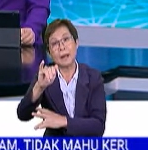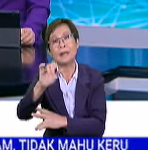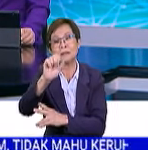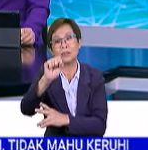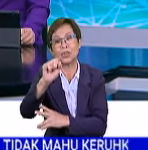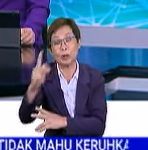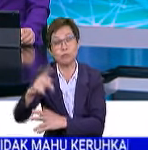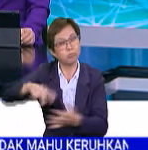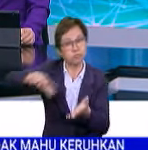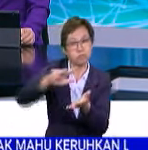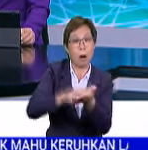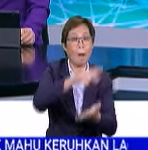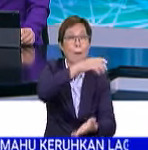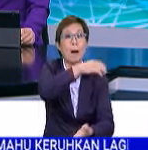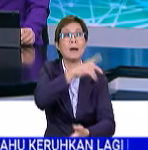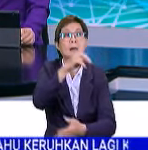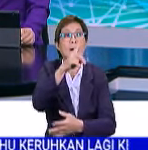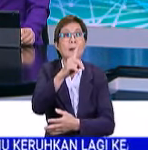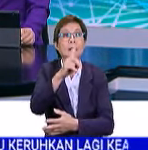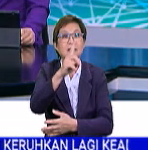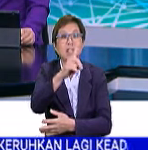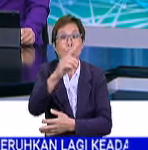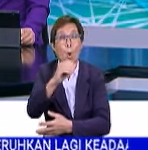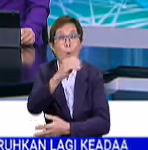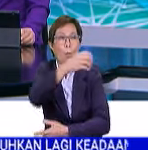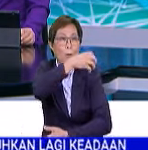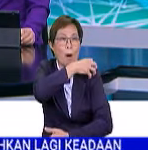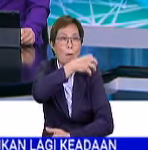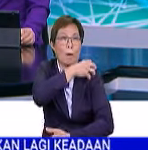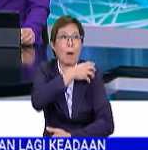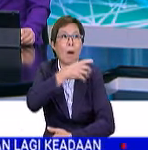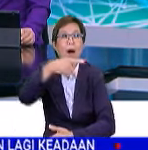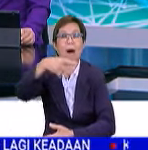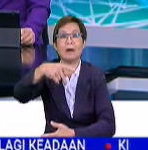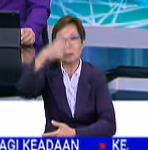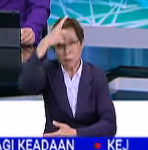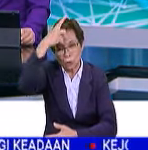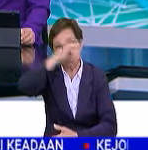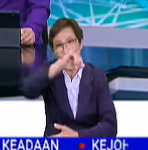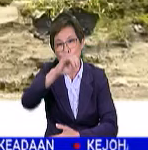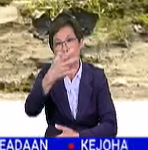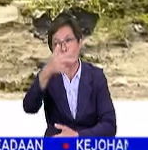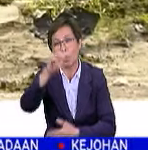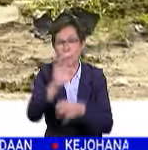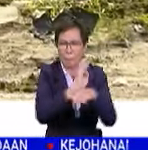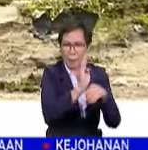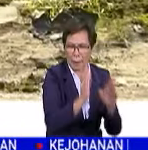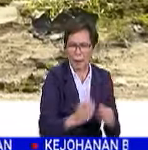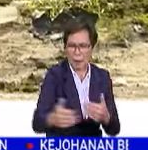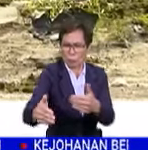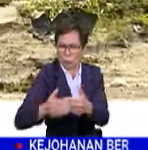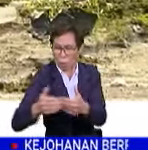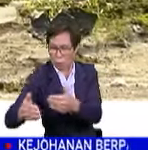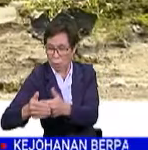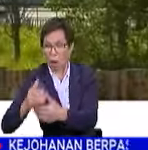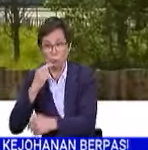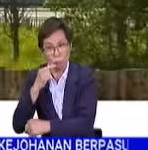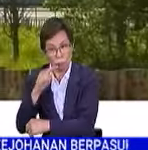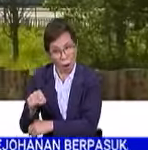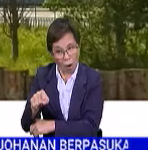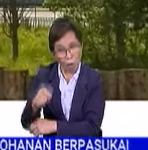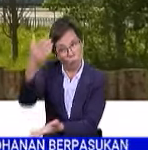itu disahkan Pegawai Daerah Petaling Datuk Johari Anwar. Selain itu, peniaga kawasan berhampiran turut